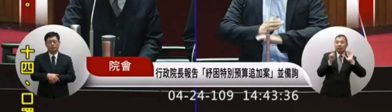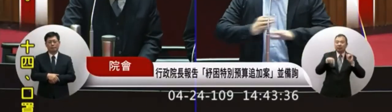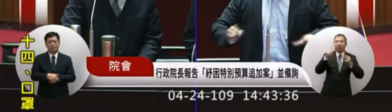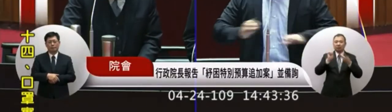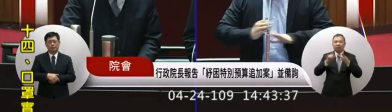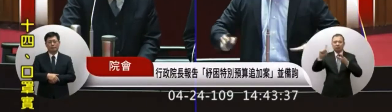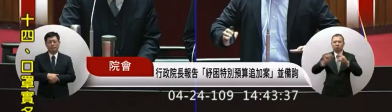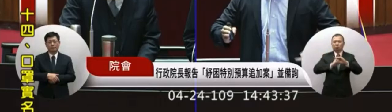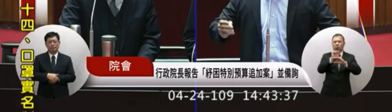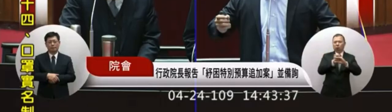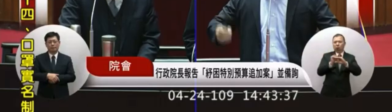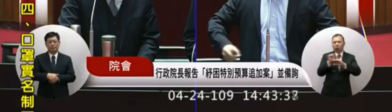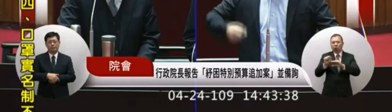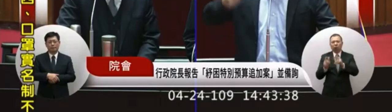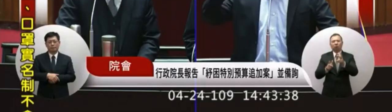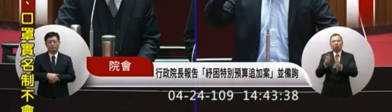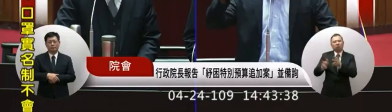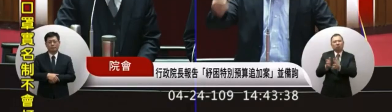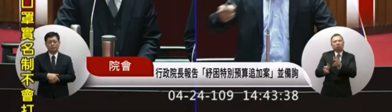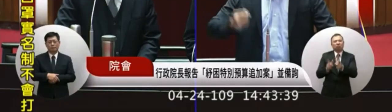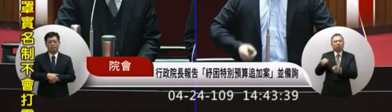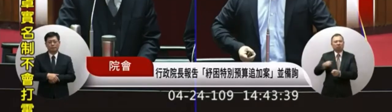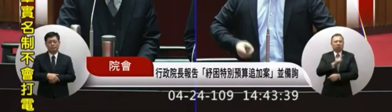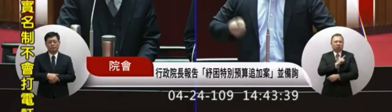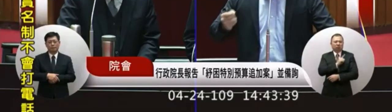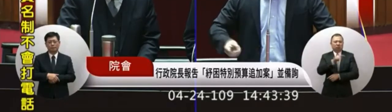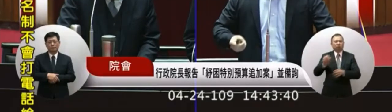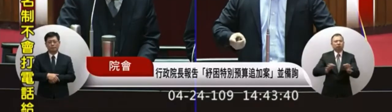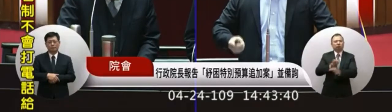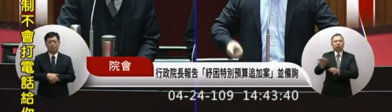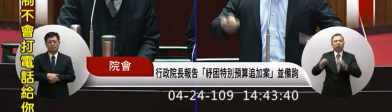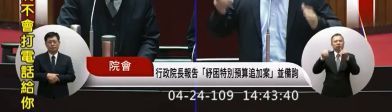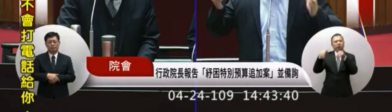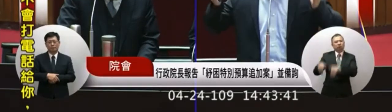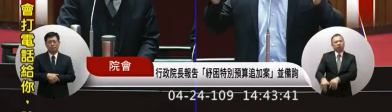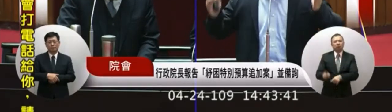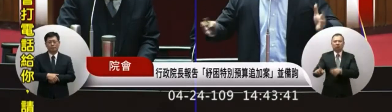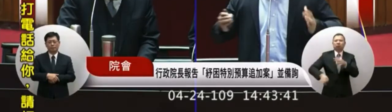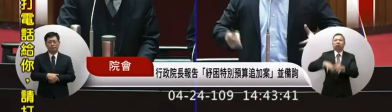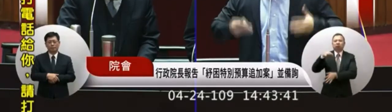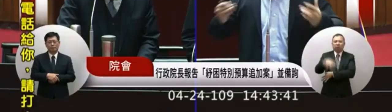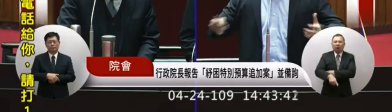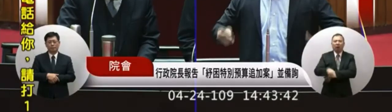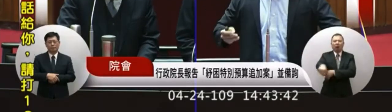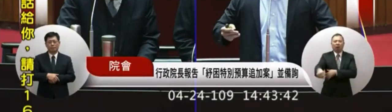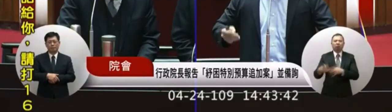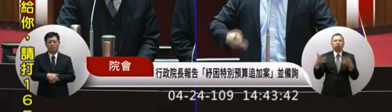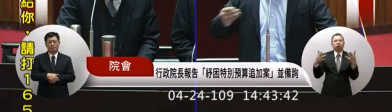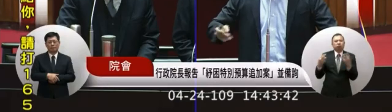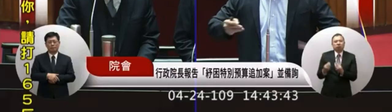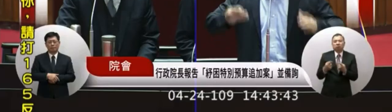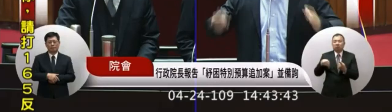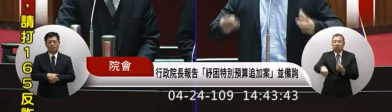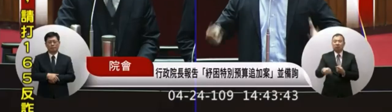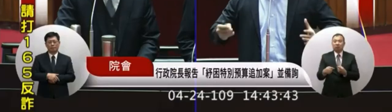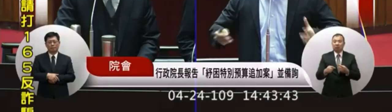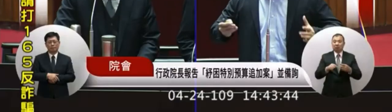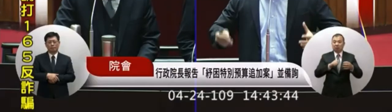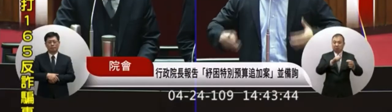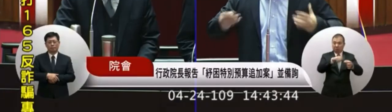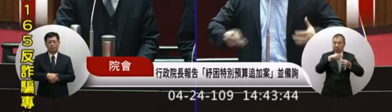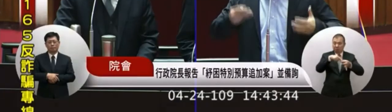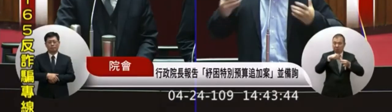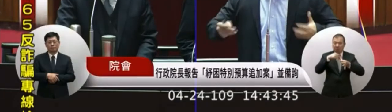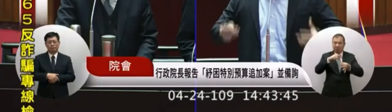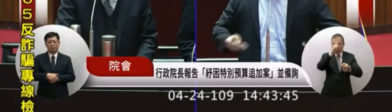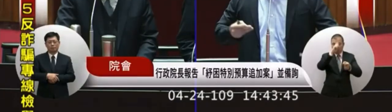等等，伊的生意嘛变卖嘛吼，啊种啊咧捐赠嘛变卖，啊所以即个 NPO 它承载了很多的台湾社会福